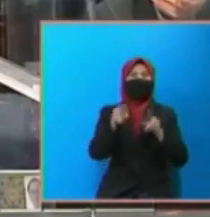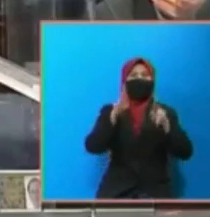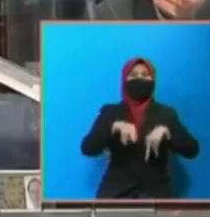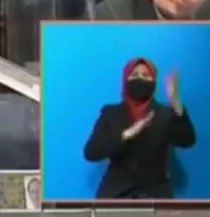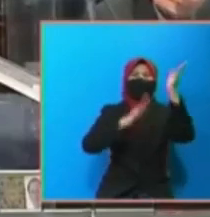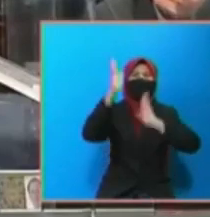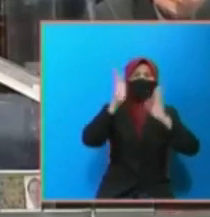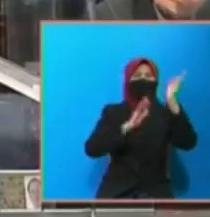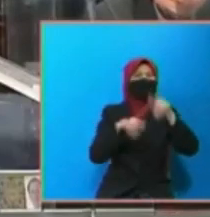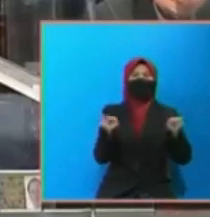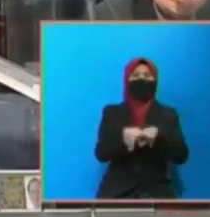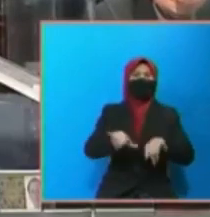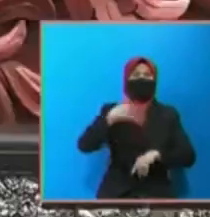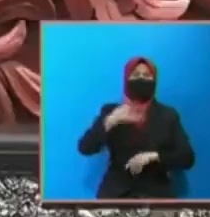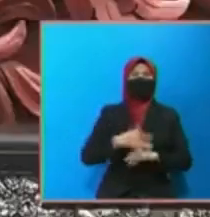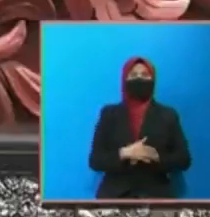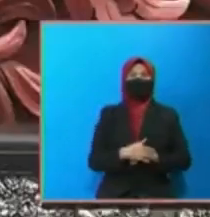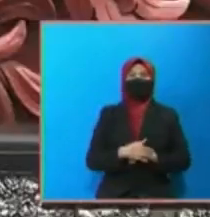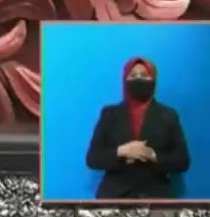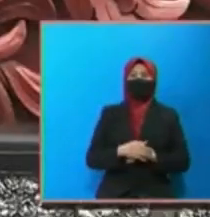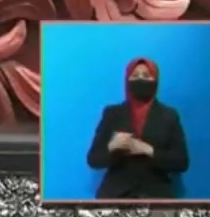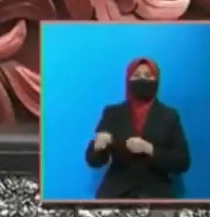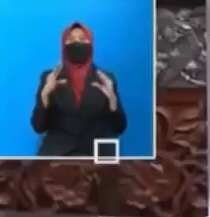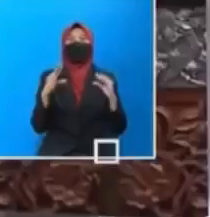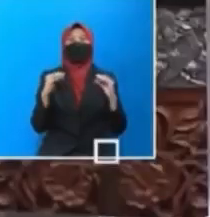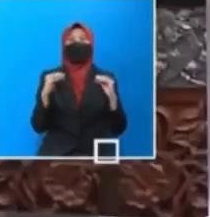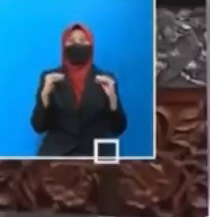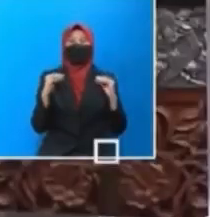Speaker, Sungai Buloh, Tuan Speaker.